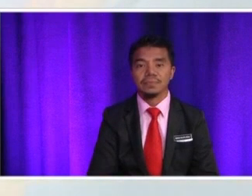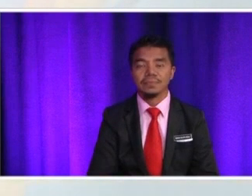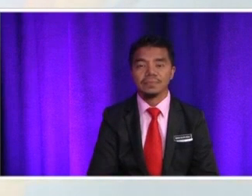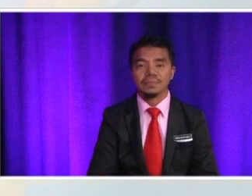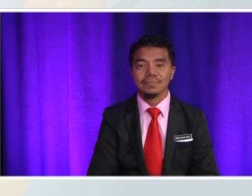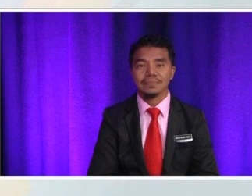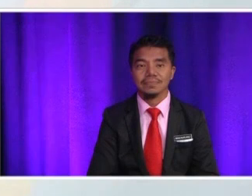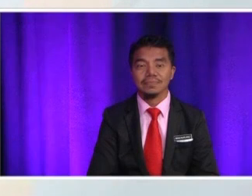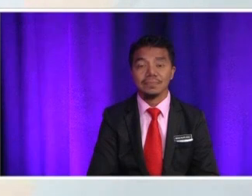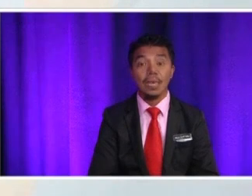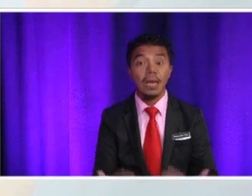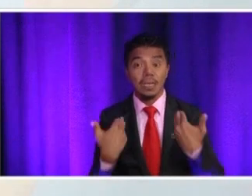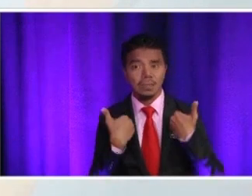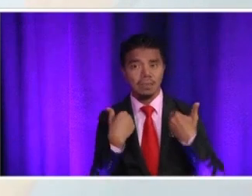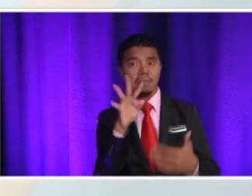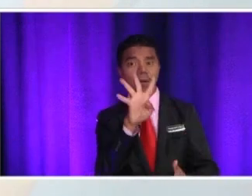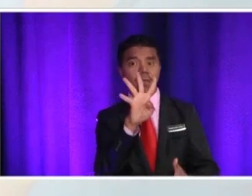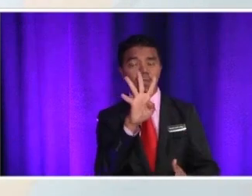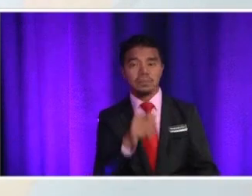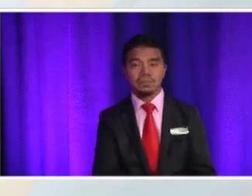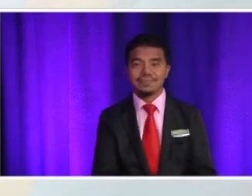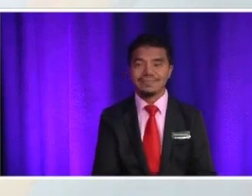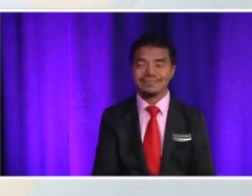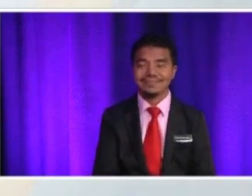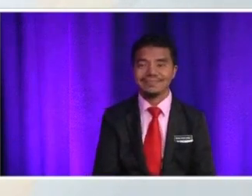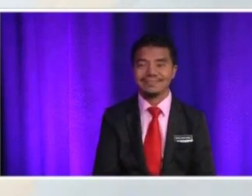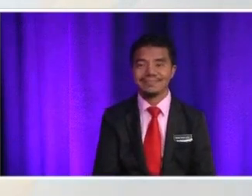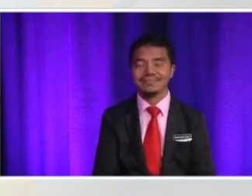Siapa empat. Nak kongsi? Empat. Alright. Okay.